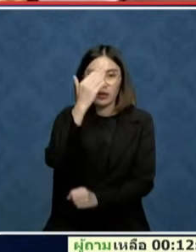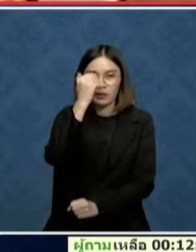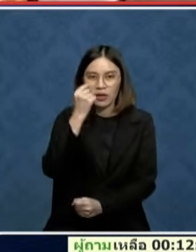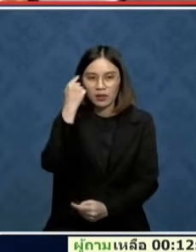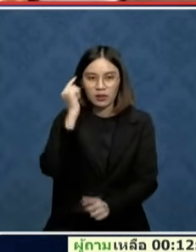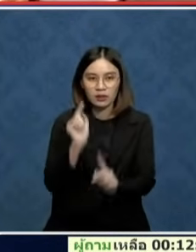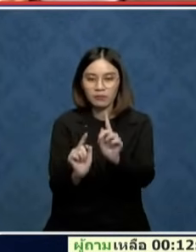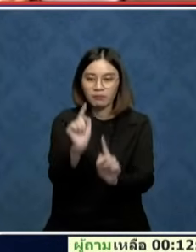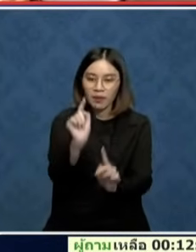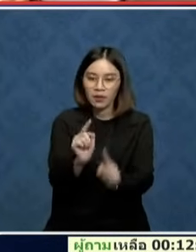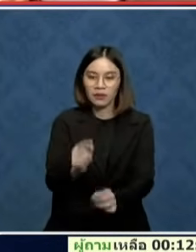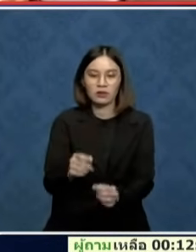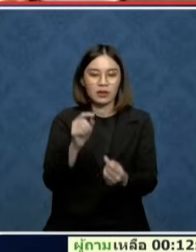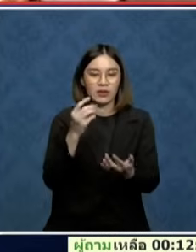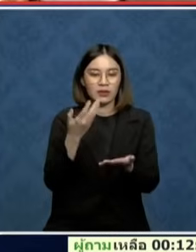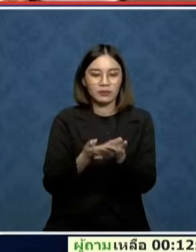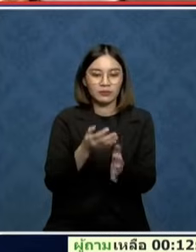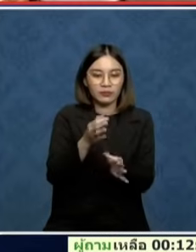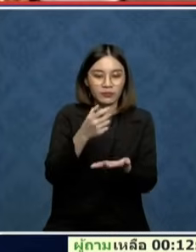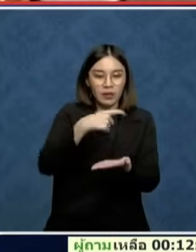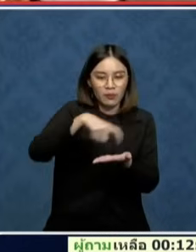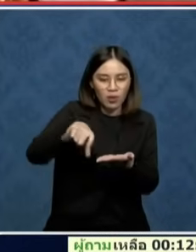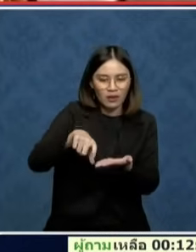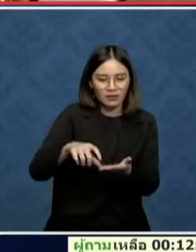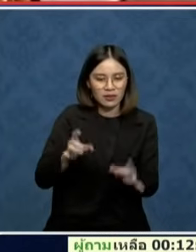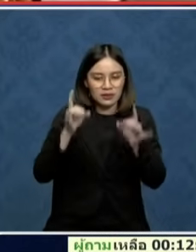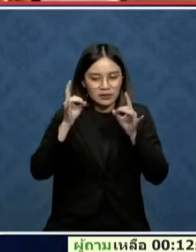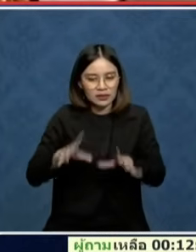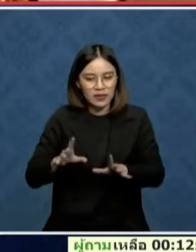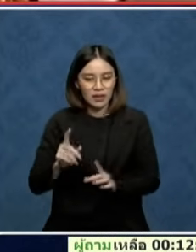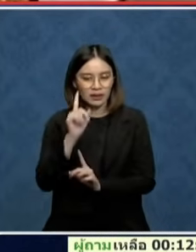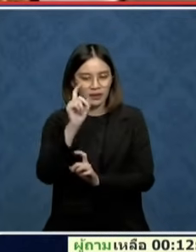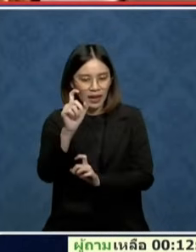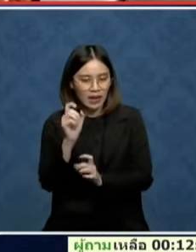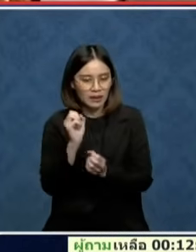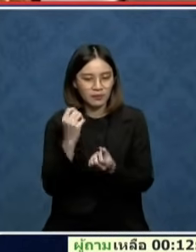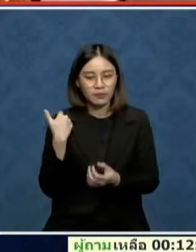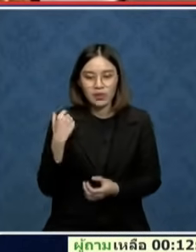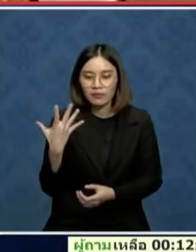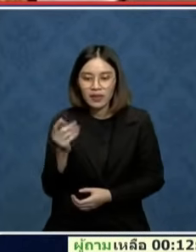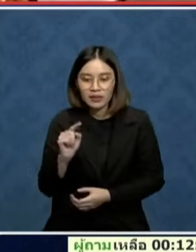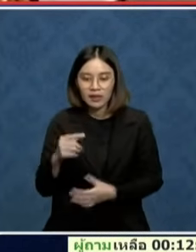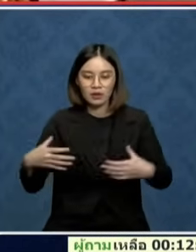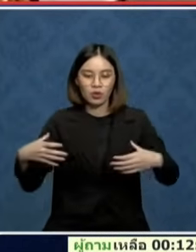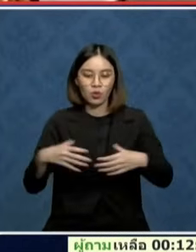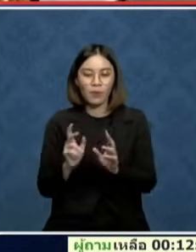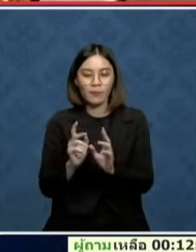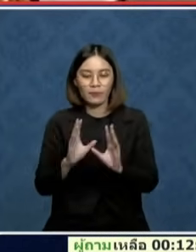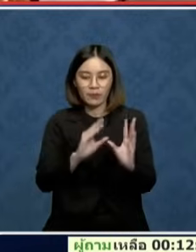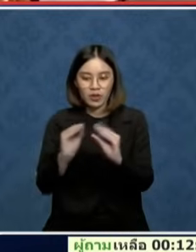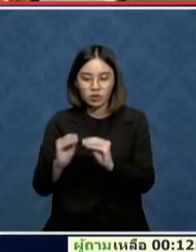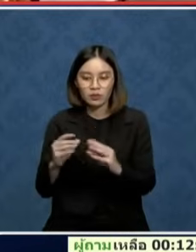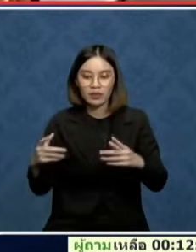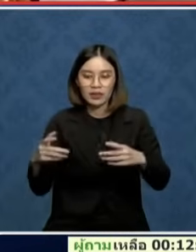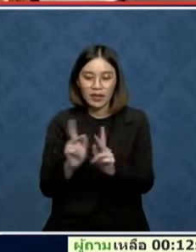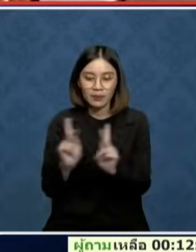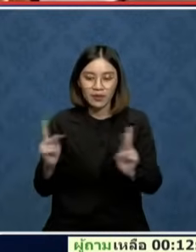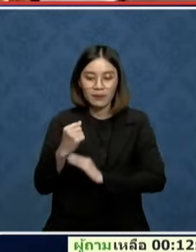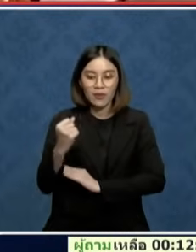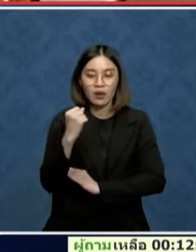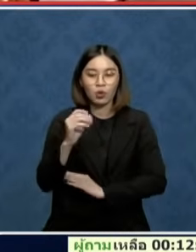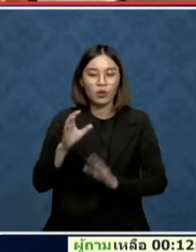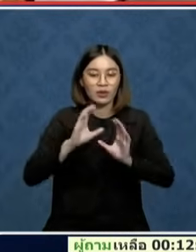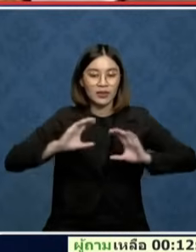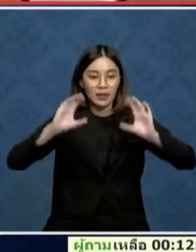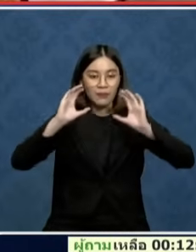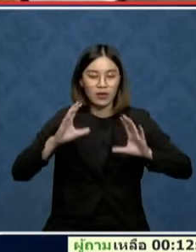ประเมินว่าธุรกรรมดังกล่าวมีความเสี่ยงหรือไม่ซึ่งในที่ประชุมกรรมาธิการความมั่นคงแห่งรัฐนะครับก็ได้มีการยอ